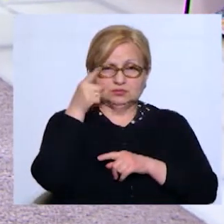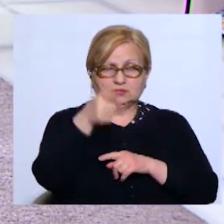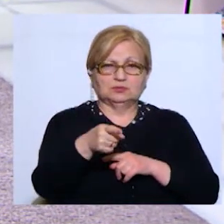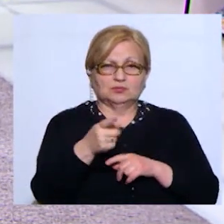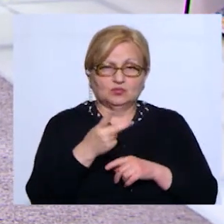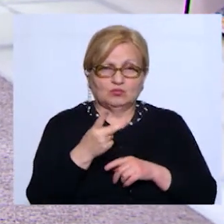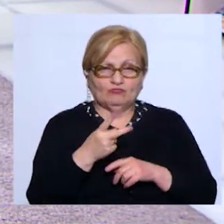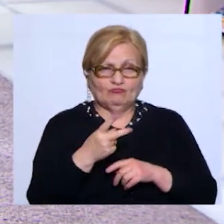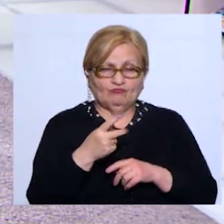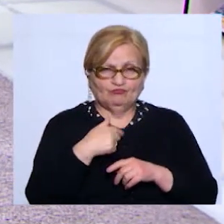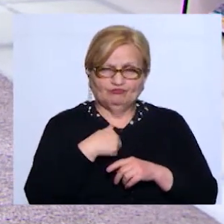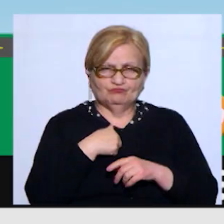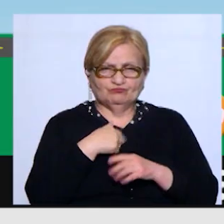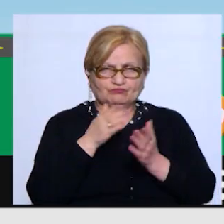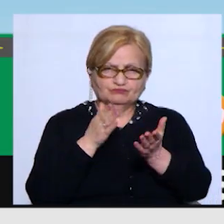ეს ვისური.